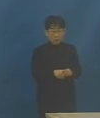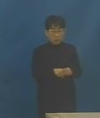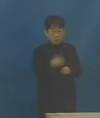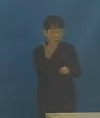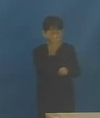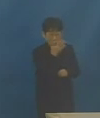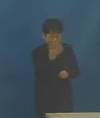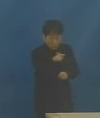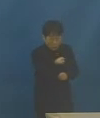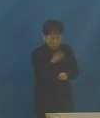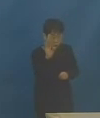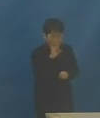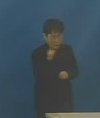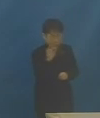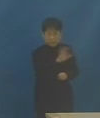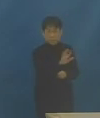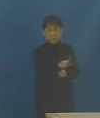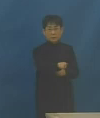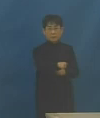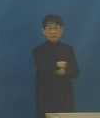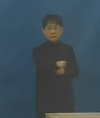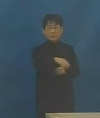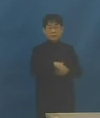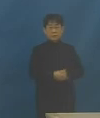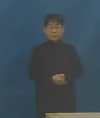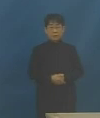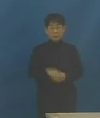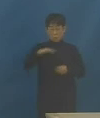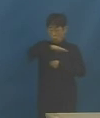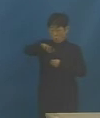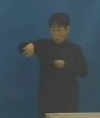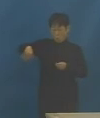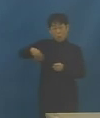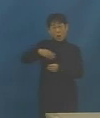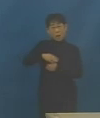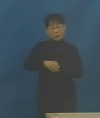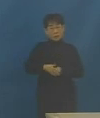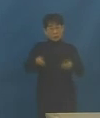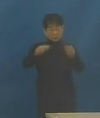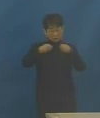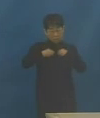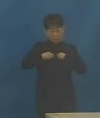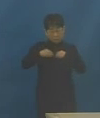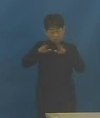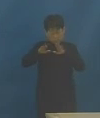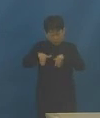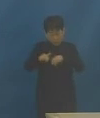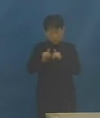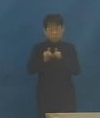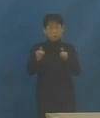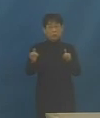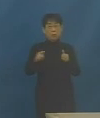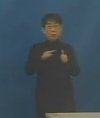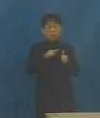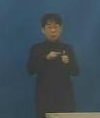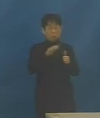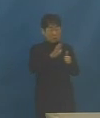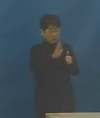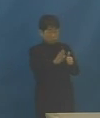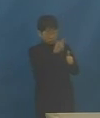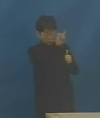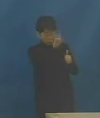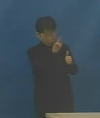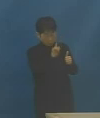出てきているこれはa周りの仲間割ですね a 観戦されておられる方がおられるかもしれ